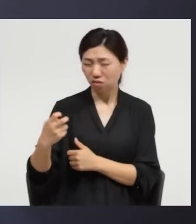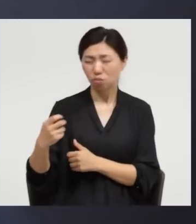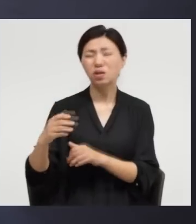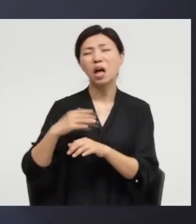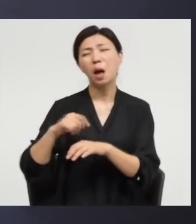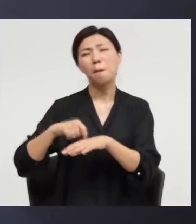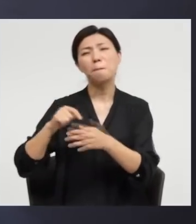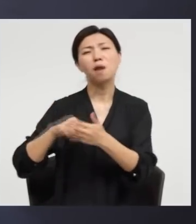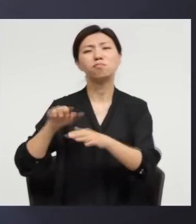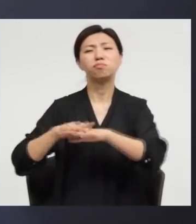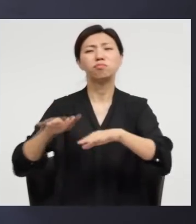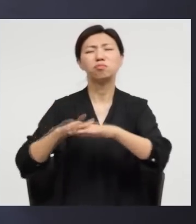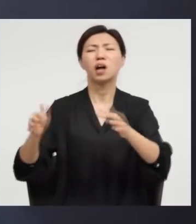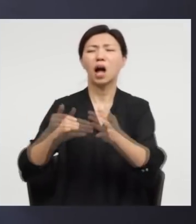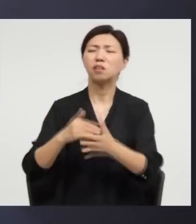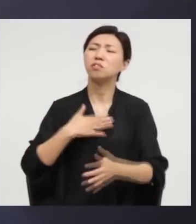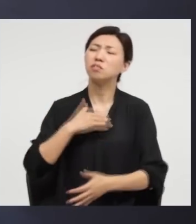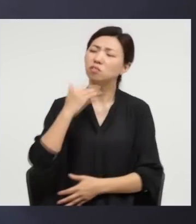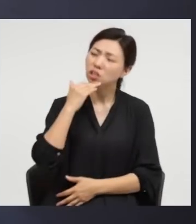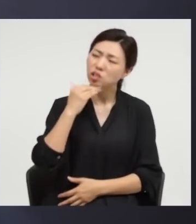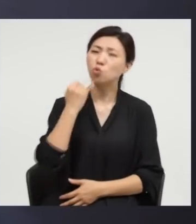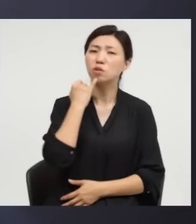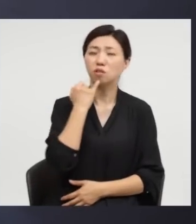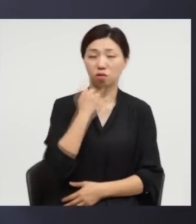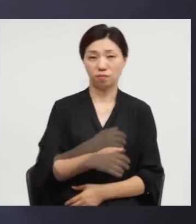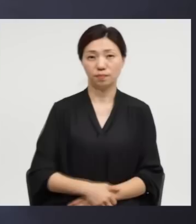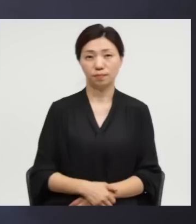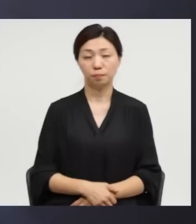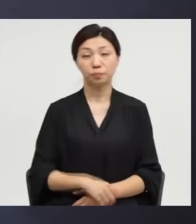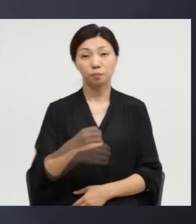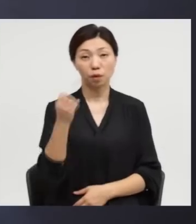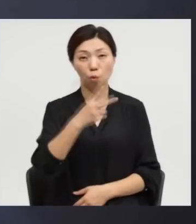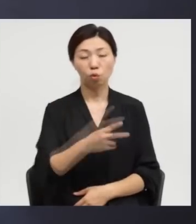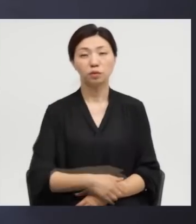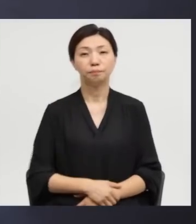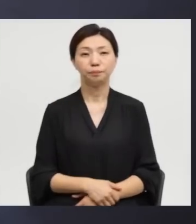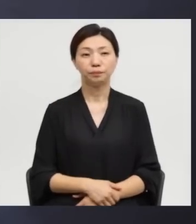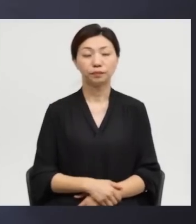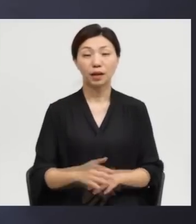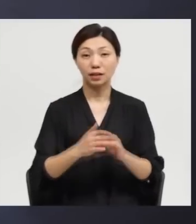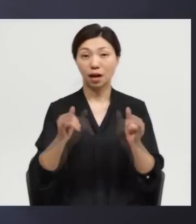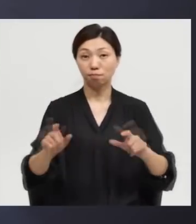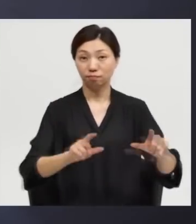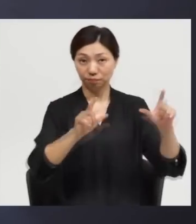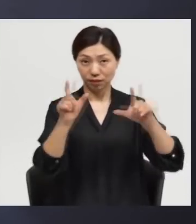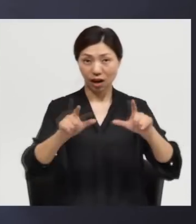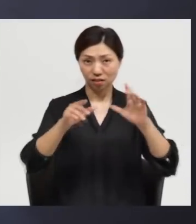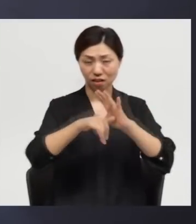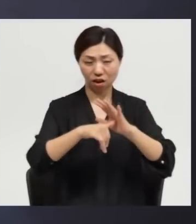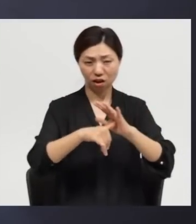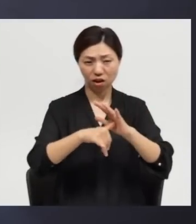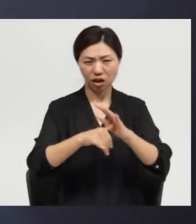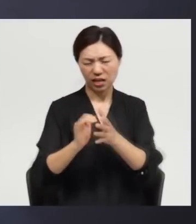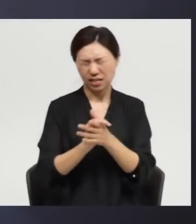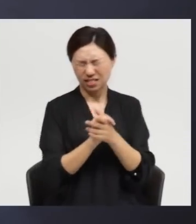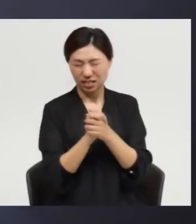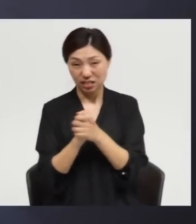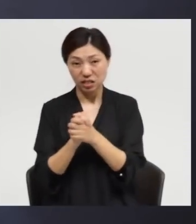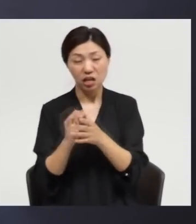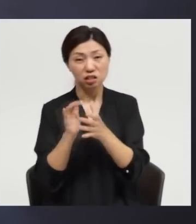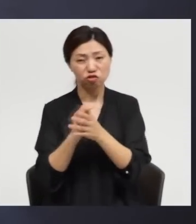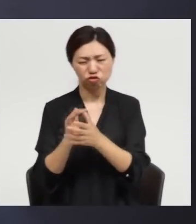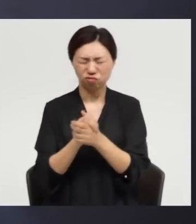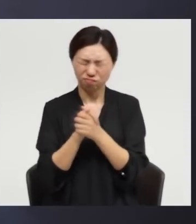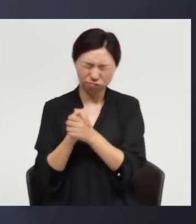기다릴게 이렇게 얘기하면 되는 거지. 그다음에 사람이 사는데 형제 간의 우애가 중요하고 친구